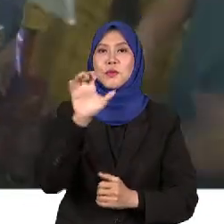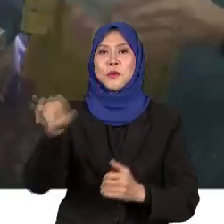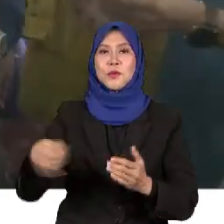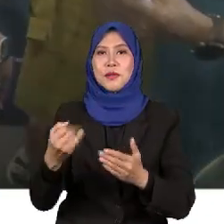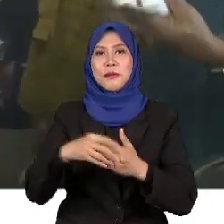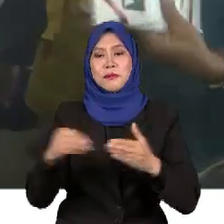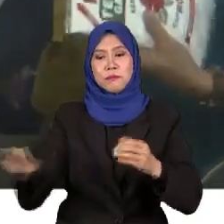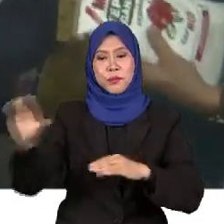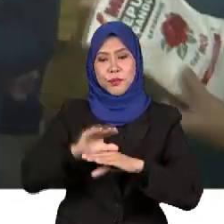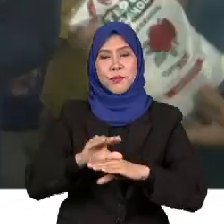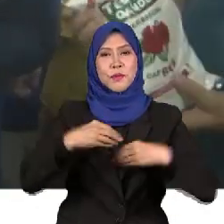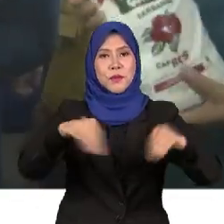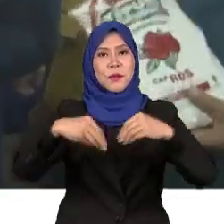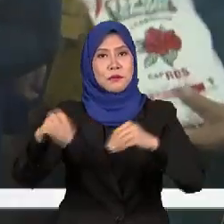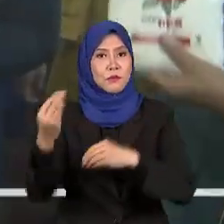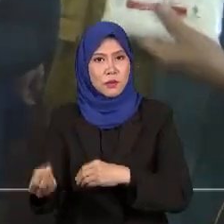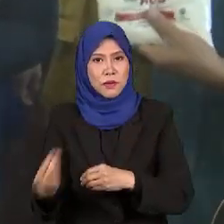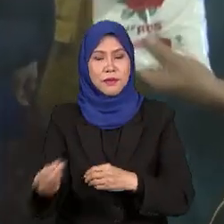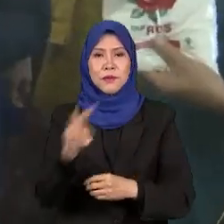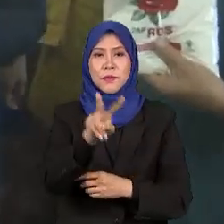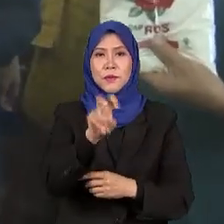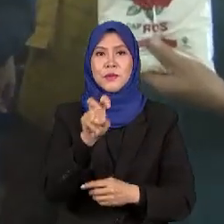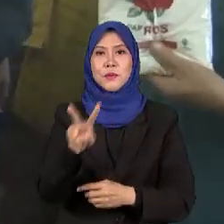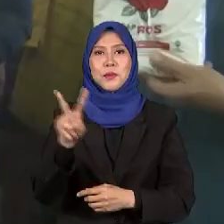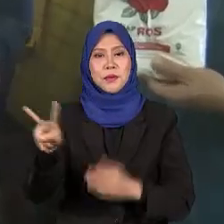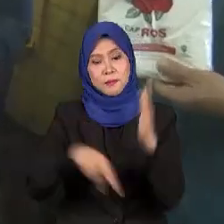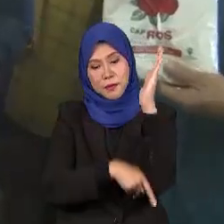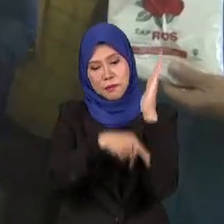peruntuk bagi menjadikan jualan Rahmah melibatkan 222